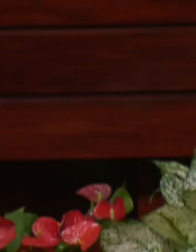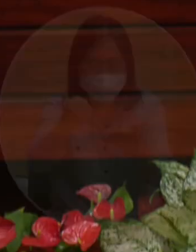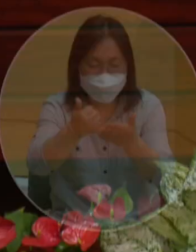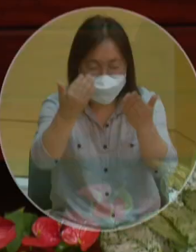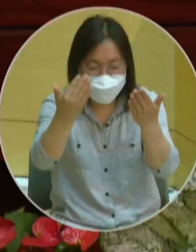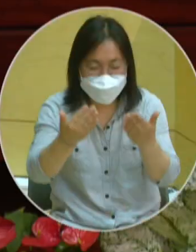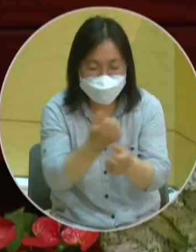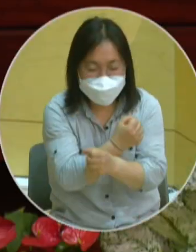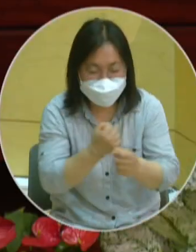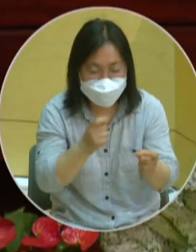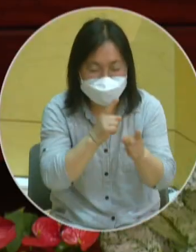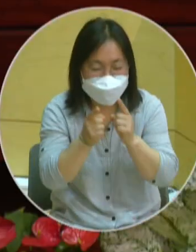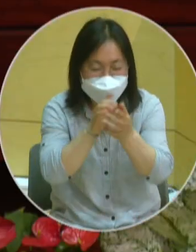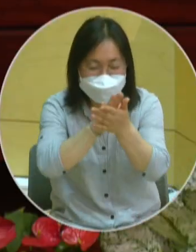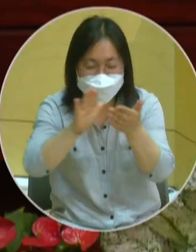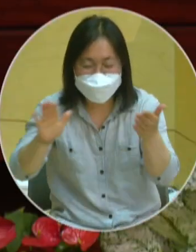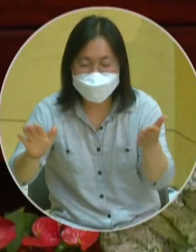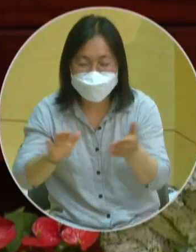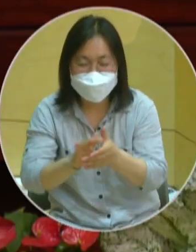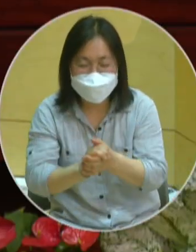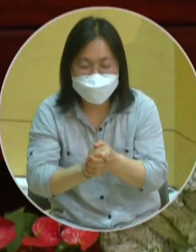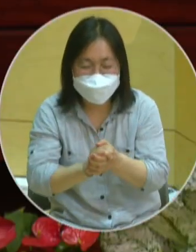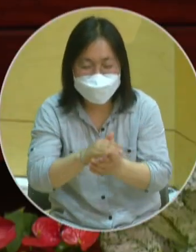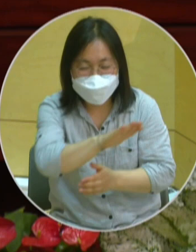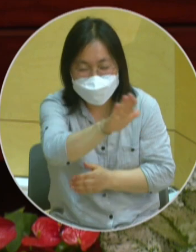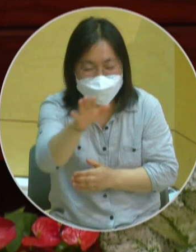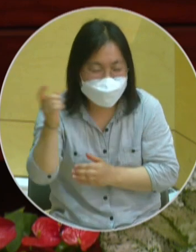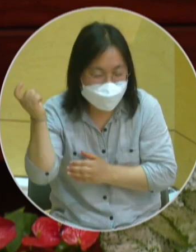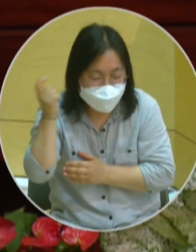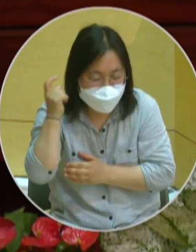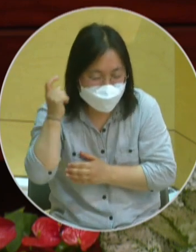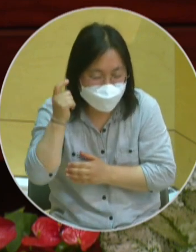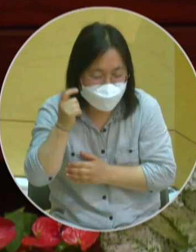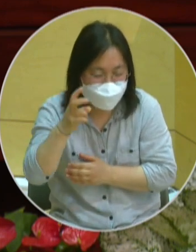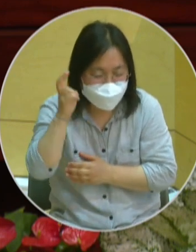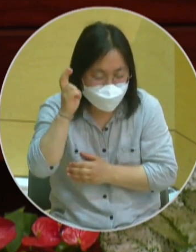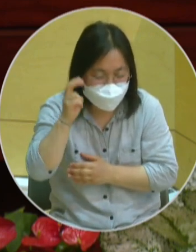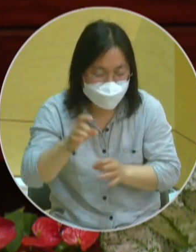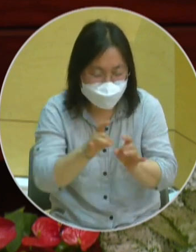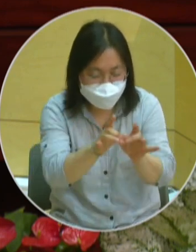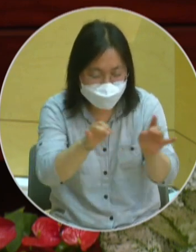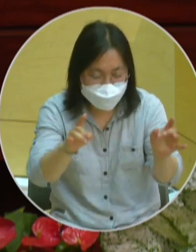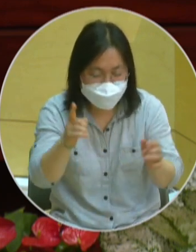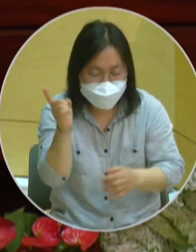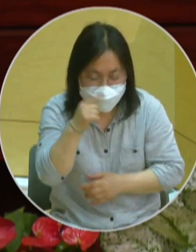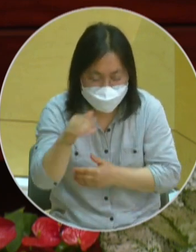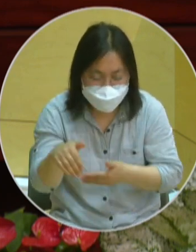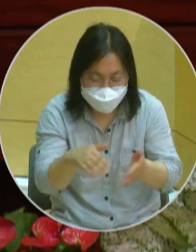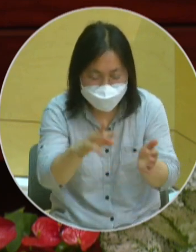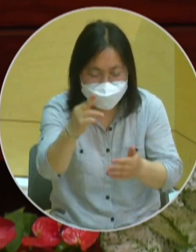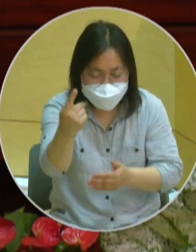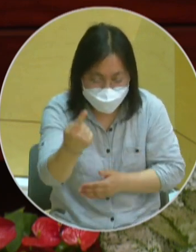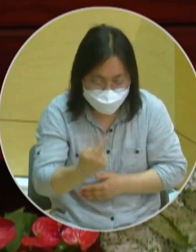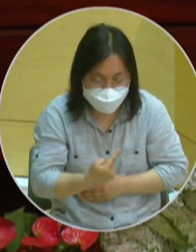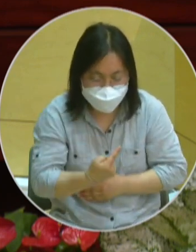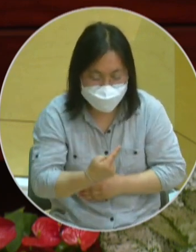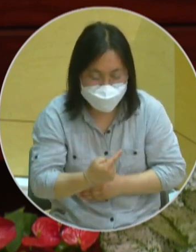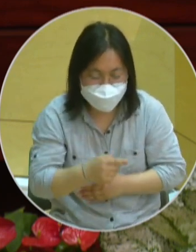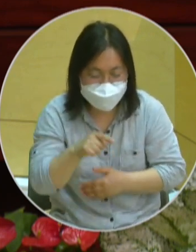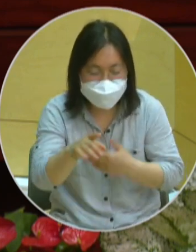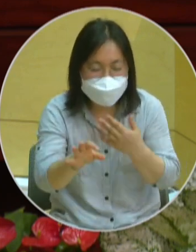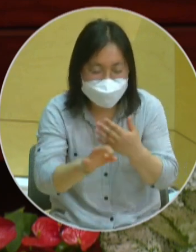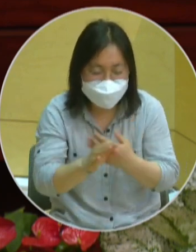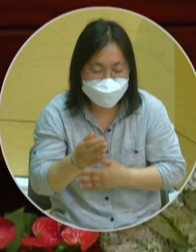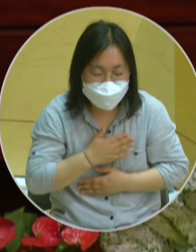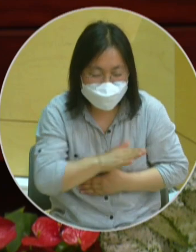하나님께서 주시는 사죄의 말씀입니다. 그들이 듣고 혹시 각각 그 악한 길에서 돌아오리라.